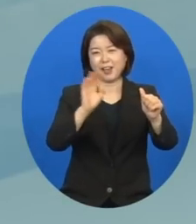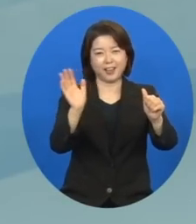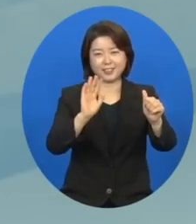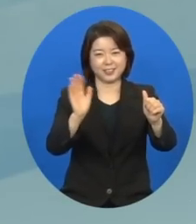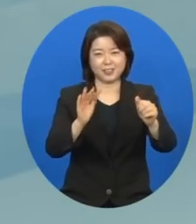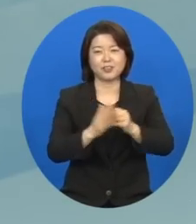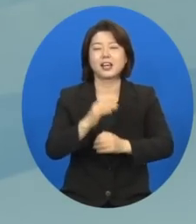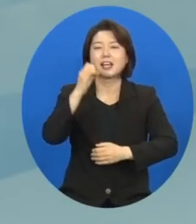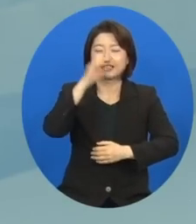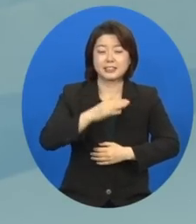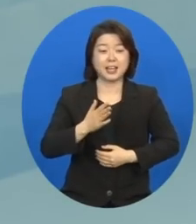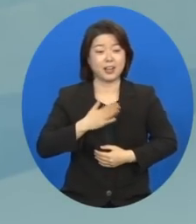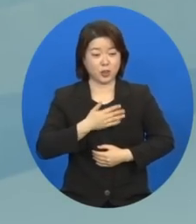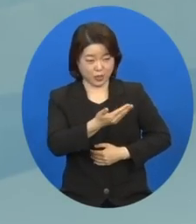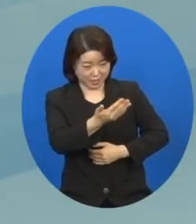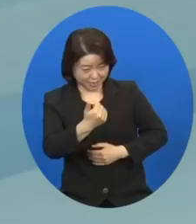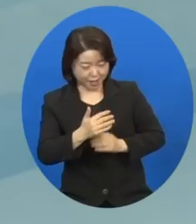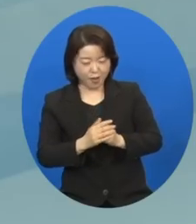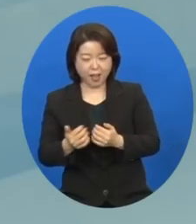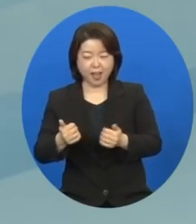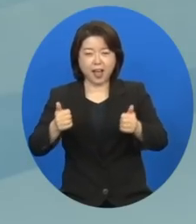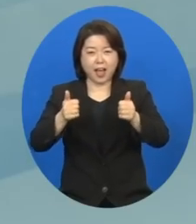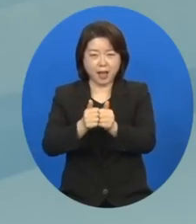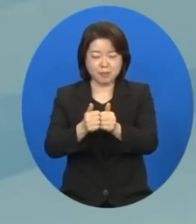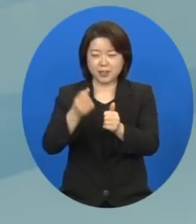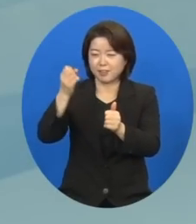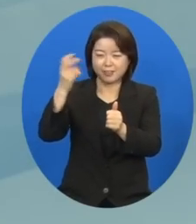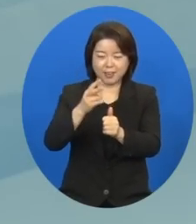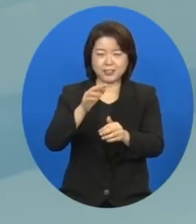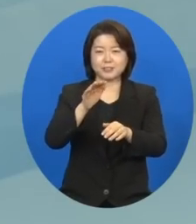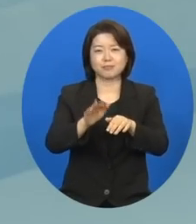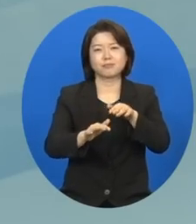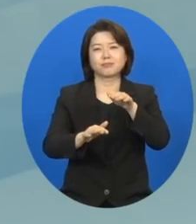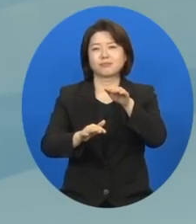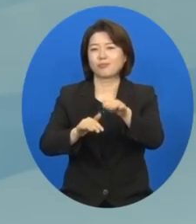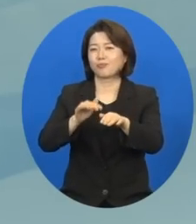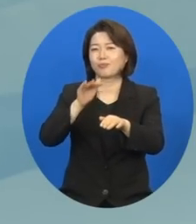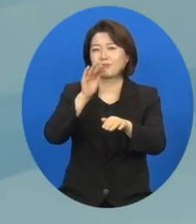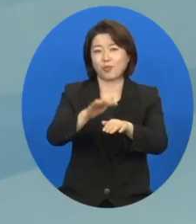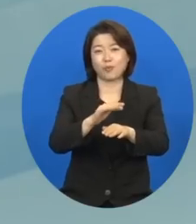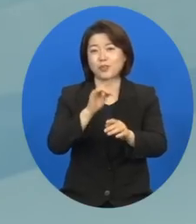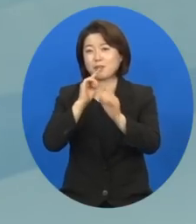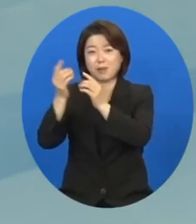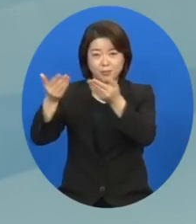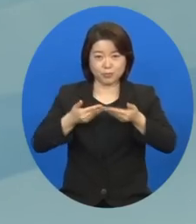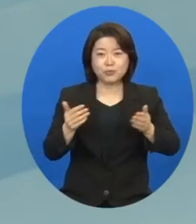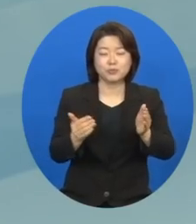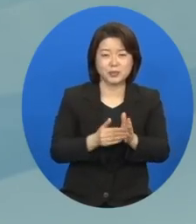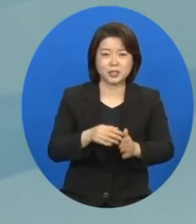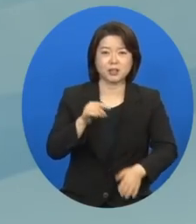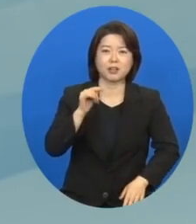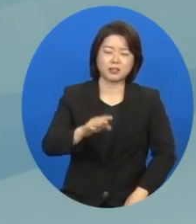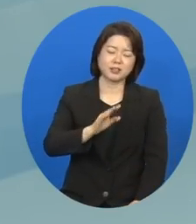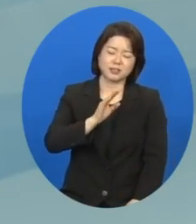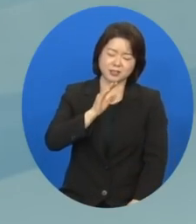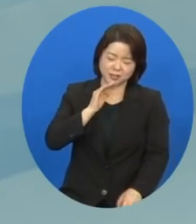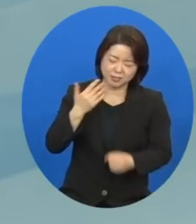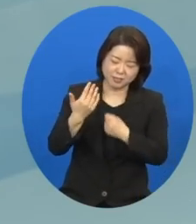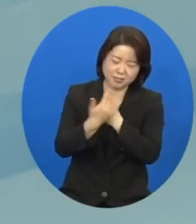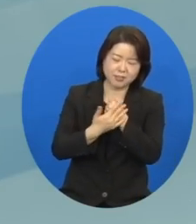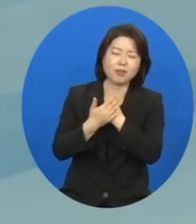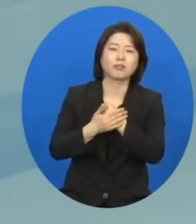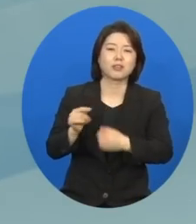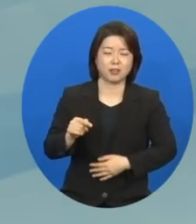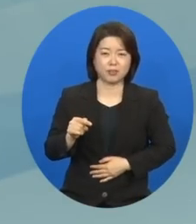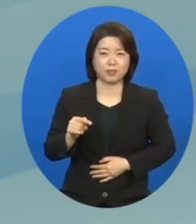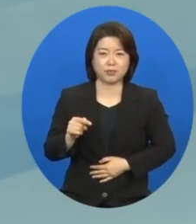그저 나와 함께 다시 걷자라고 말씀하시는데 여러분 이것이 정말 은혜인 거예요. 우리가 정말